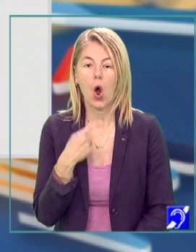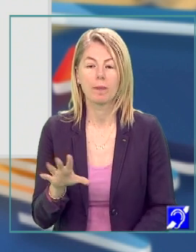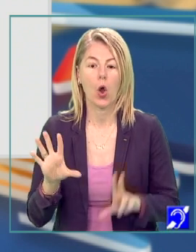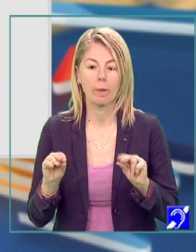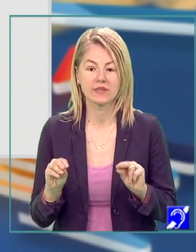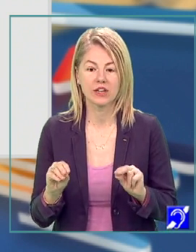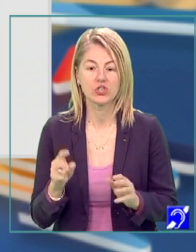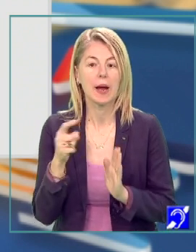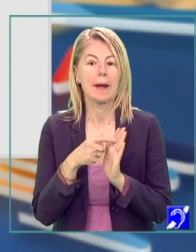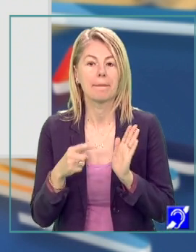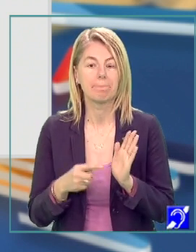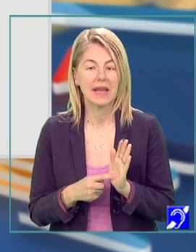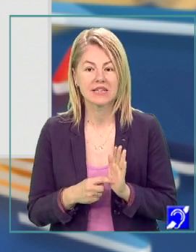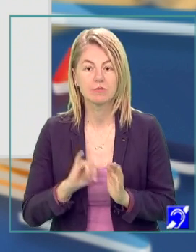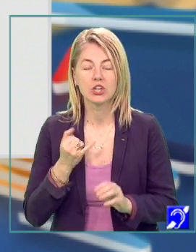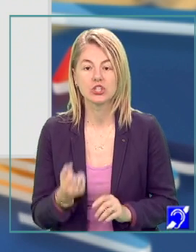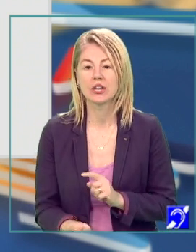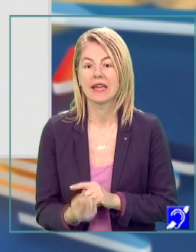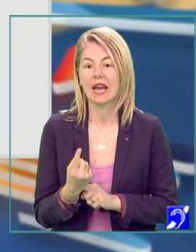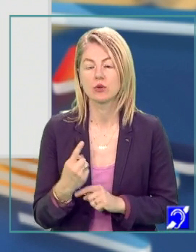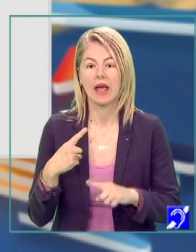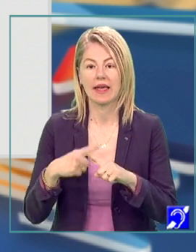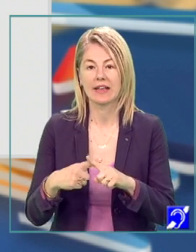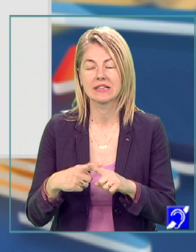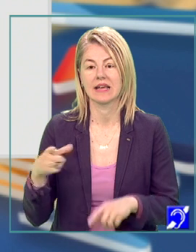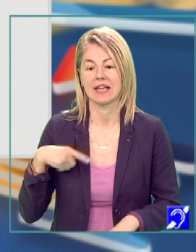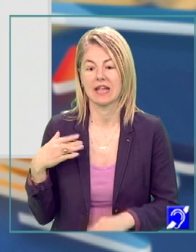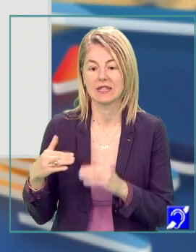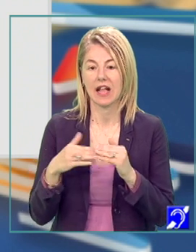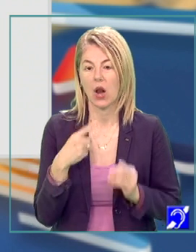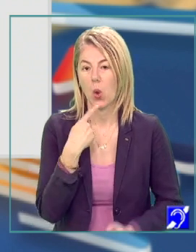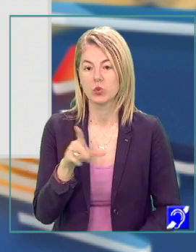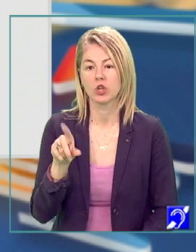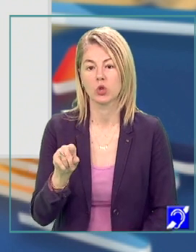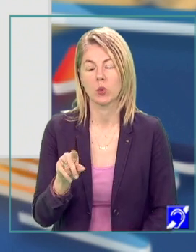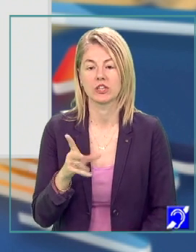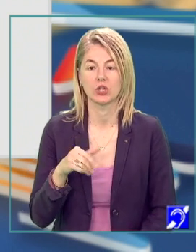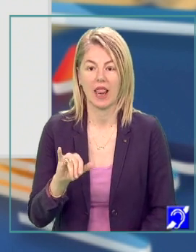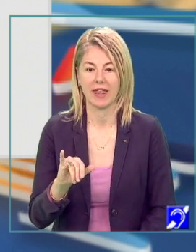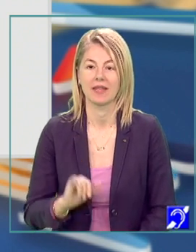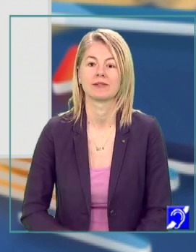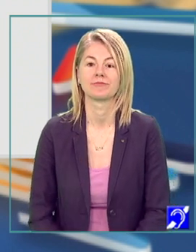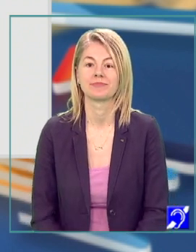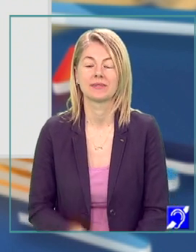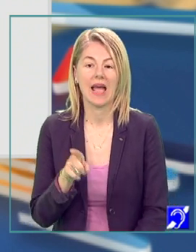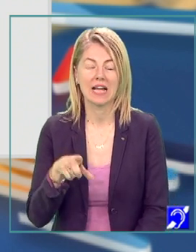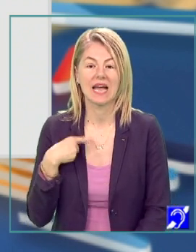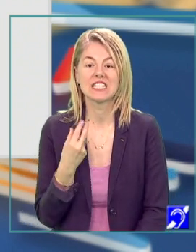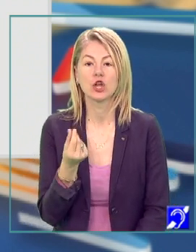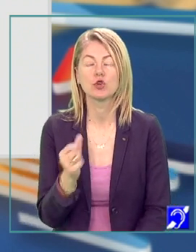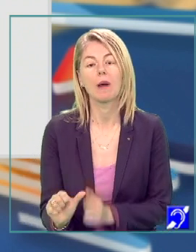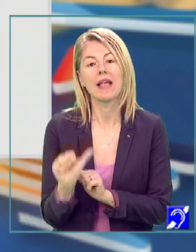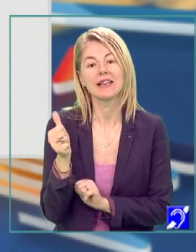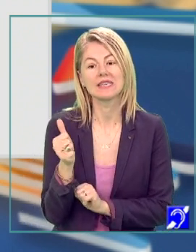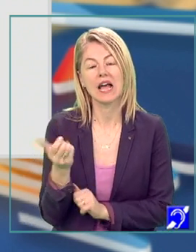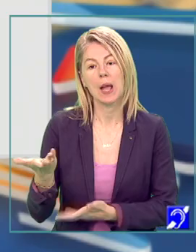1080, împărțim ambii membrii la 9 și obținem suma inițială egală cu